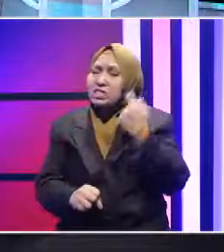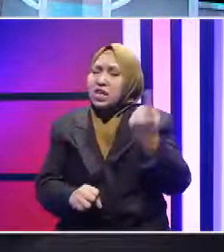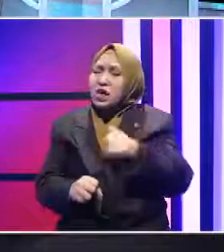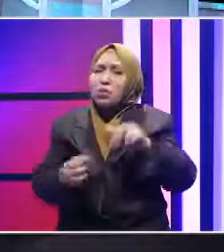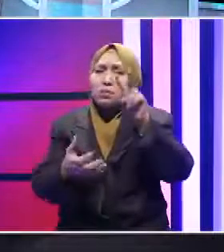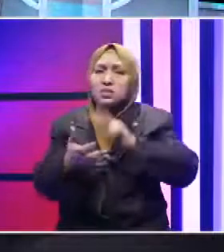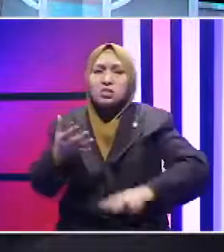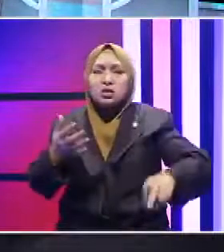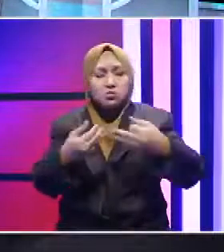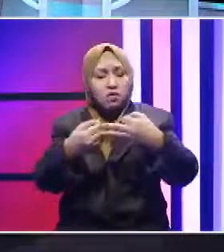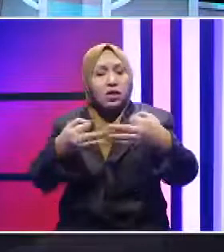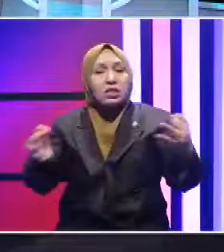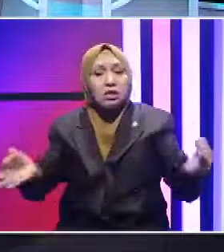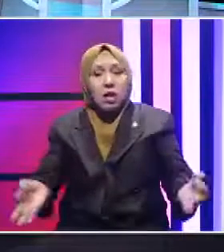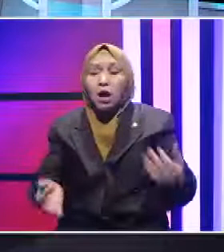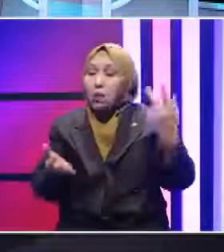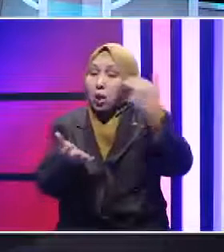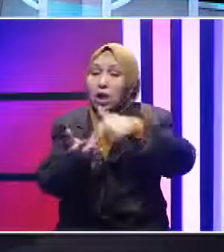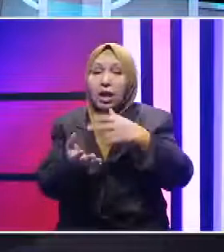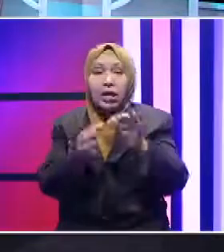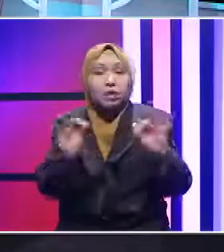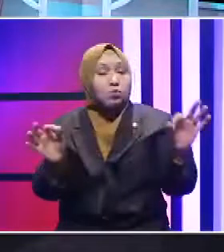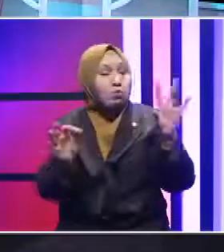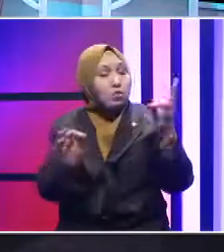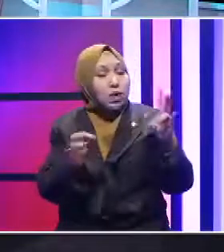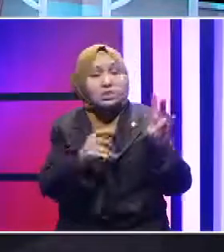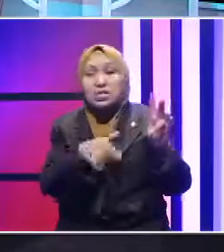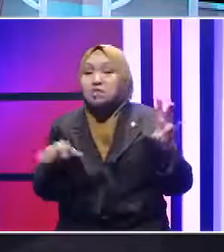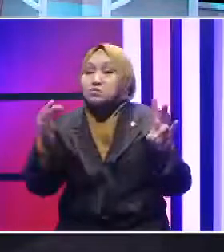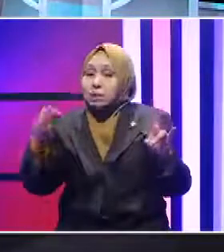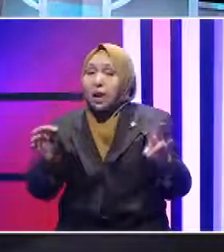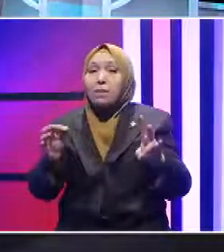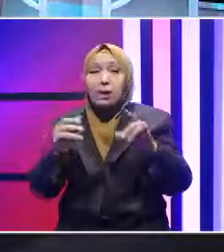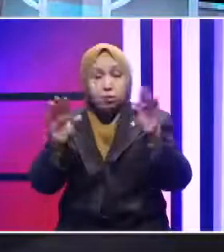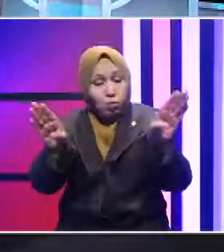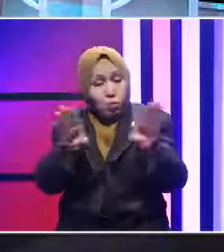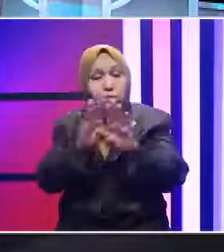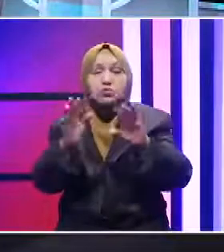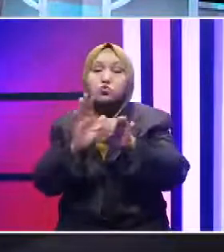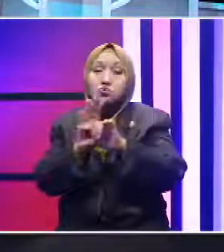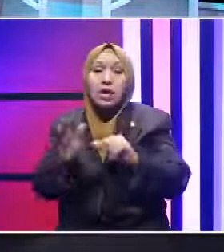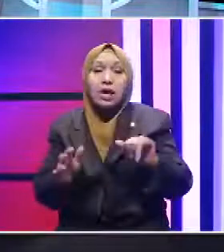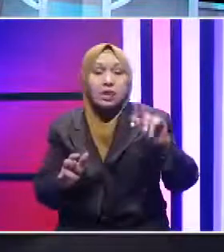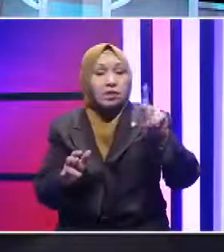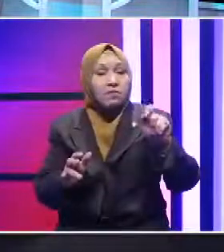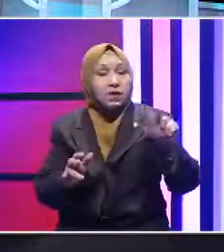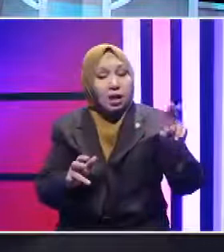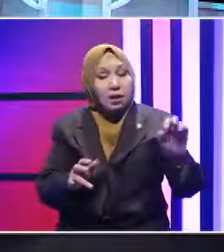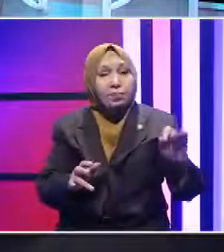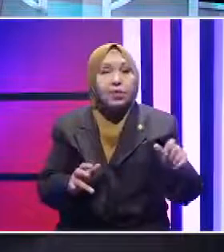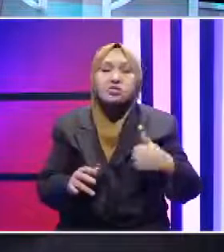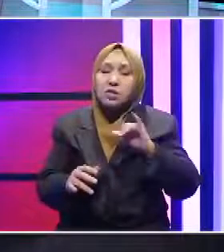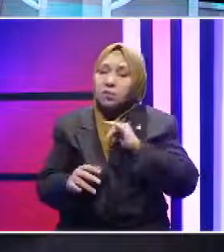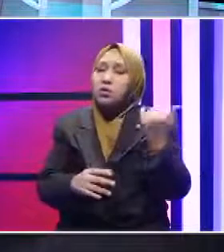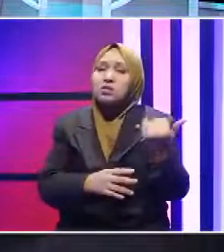di dalam surah Al-Fatihah kita. Kita ulang ayat 17 hingga 19 mengakhiri surah Al-Infitar. Silakan Ustaz. Terima kasih Al-Fatihah Ustaz Fazrul. Saya pun